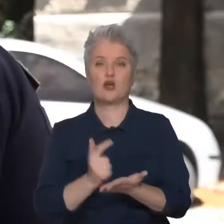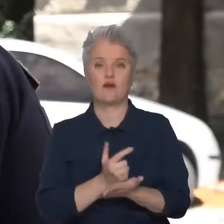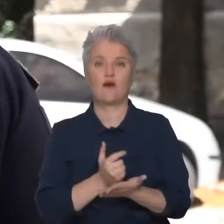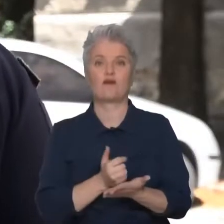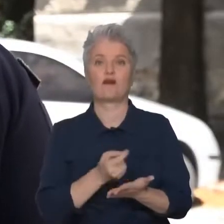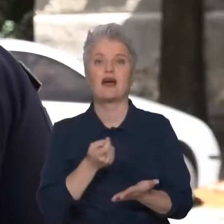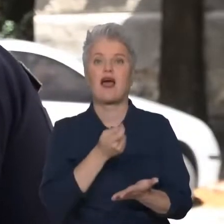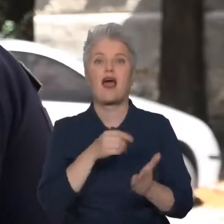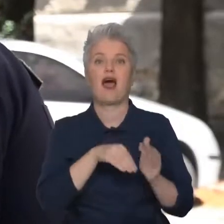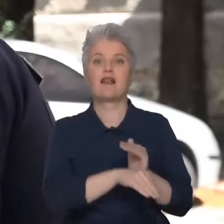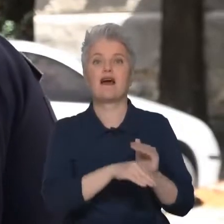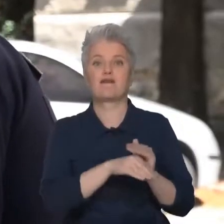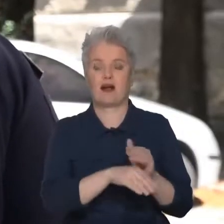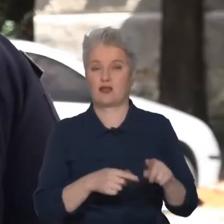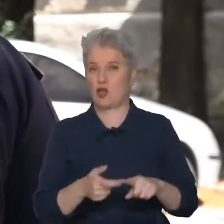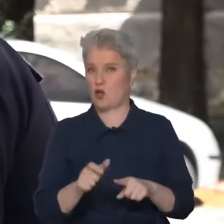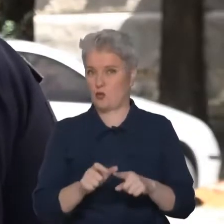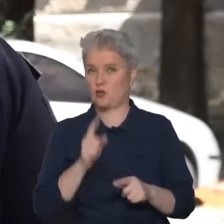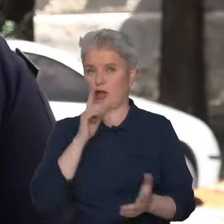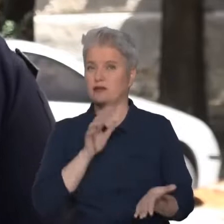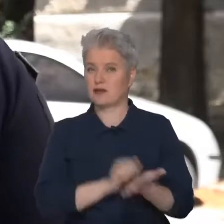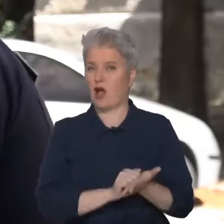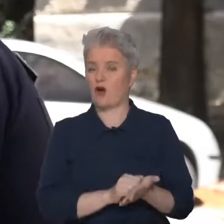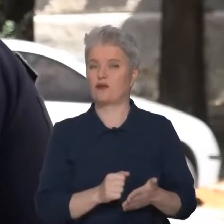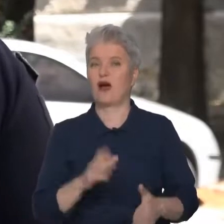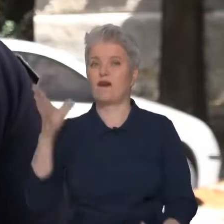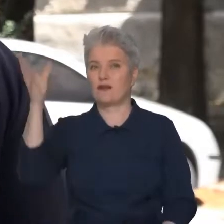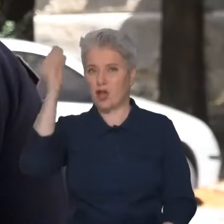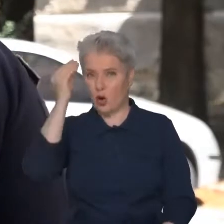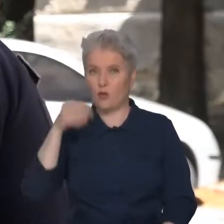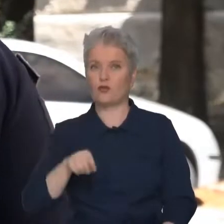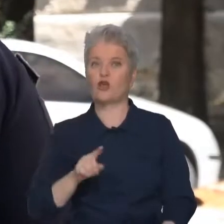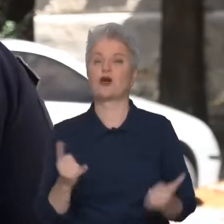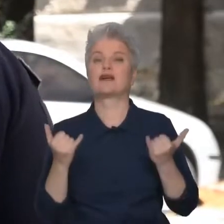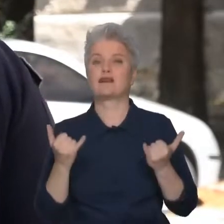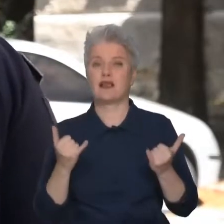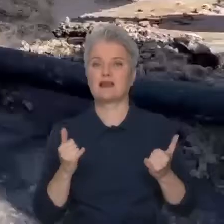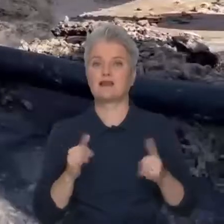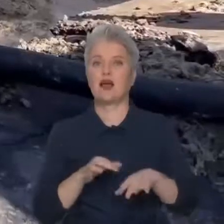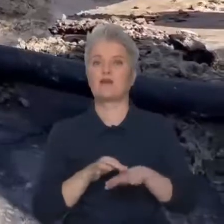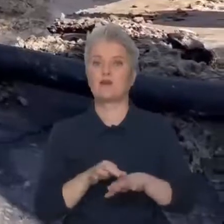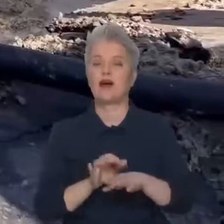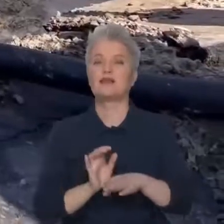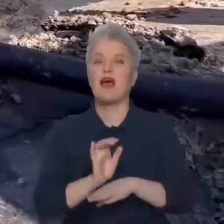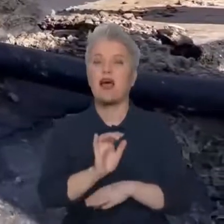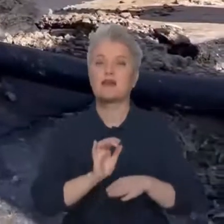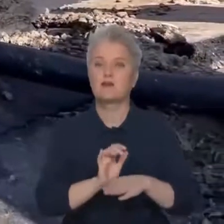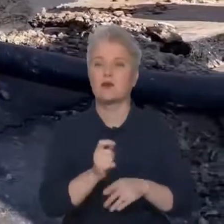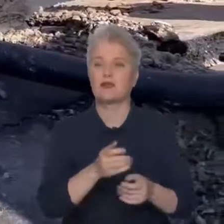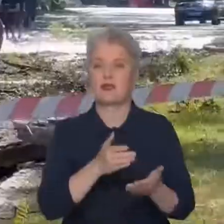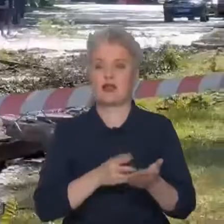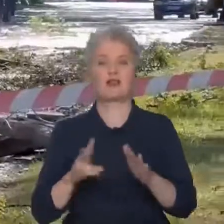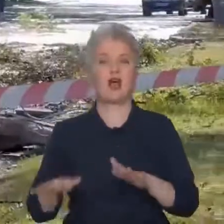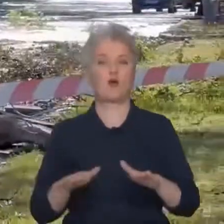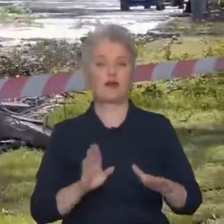елеватор, що є дуже знаковим, враховуючи те, що зараз відбувається експорт зерна. На місцях від самого ранку